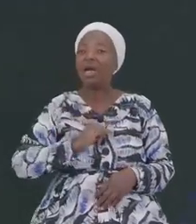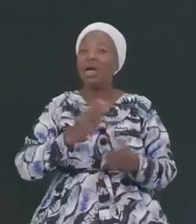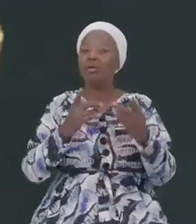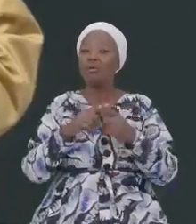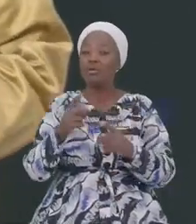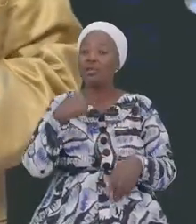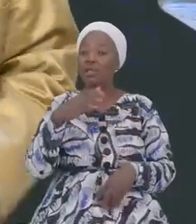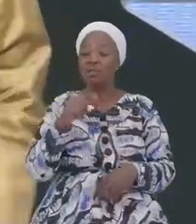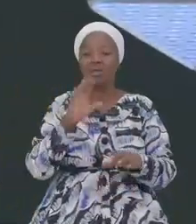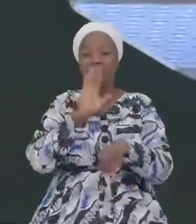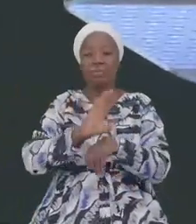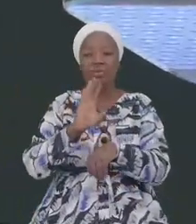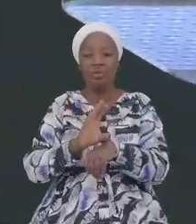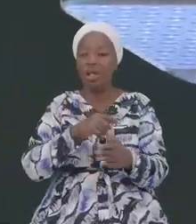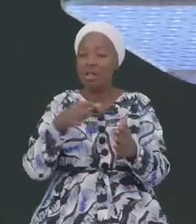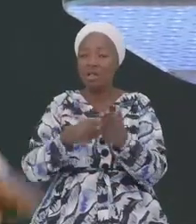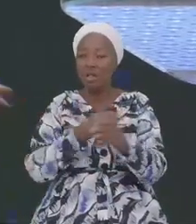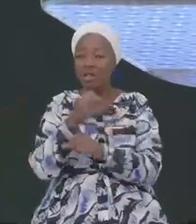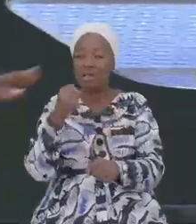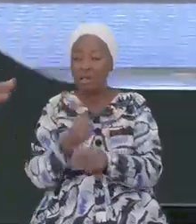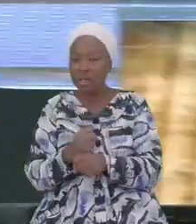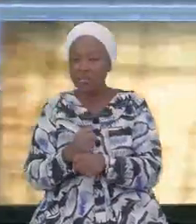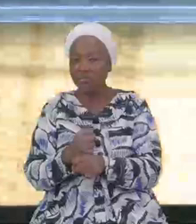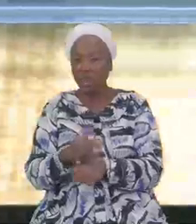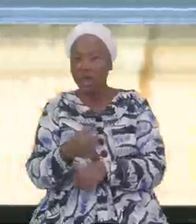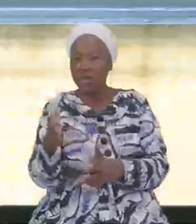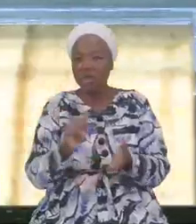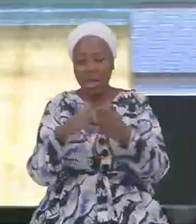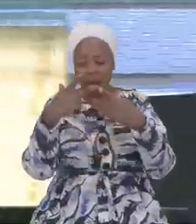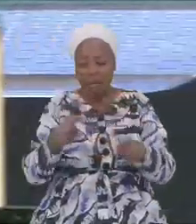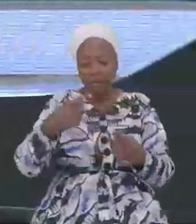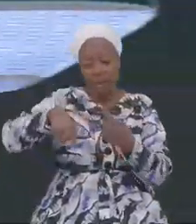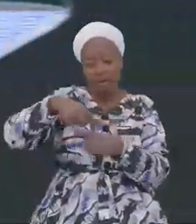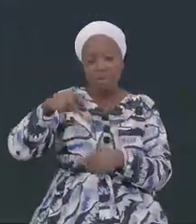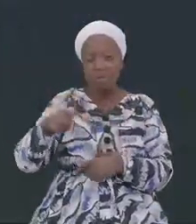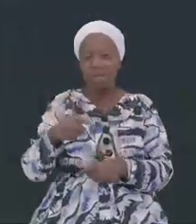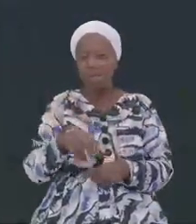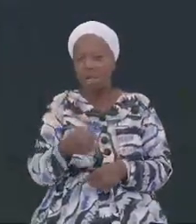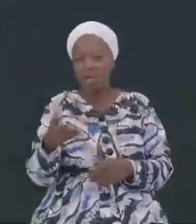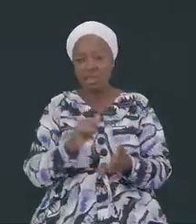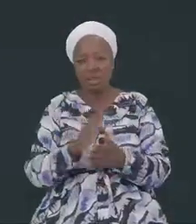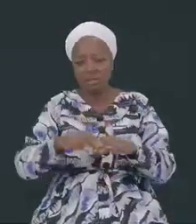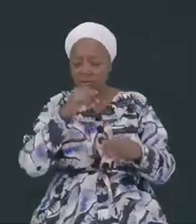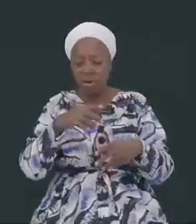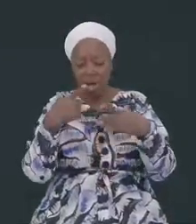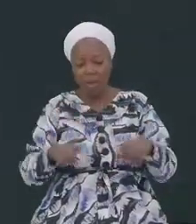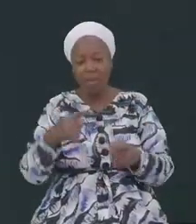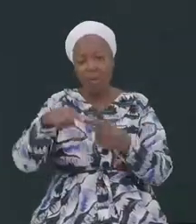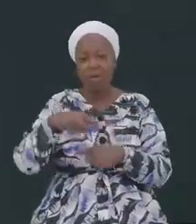l'église. Cette année, peu importe ce qui se passe autour de vous, peu importe ce qui ne se passe pas autour de vous.